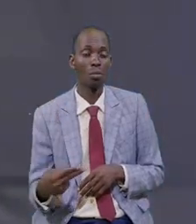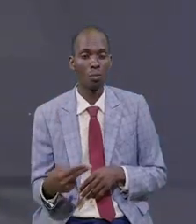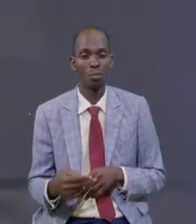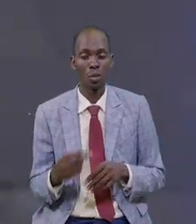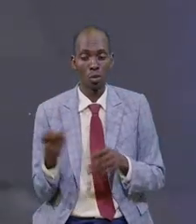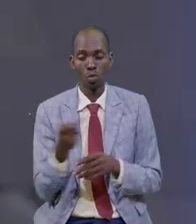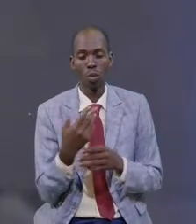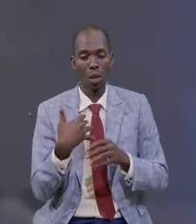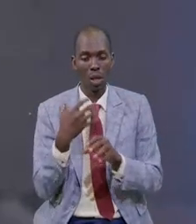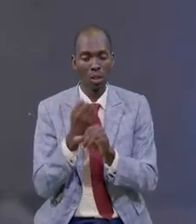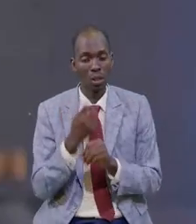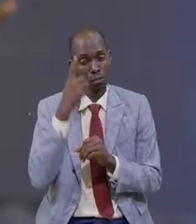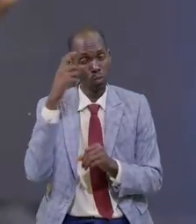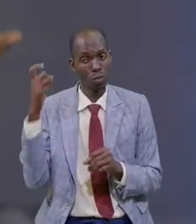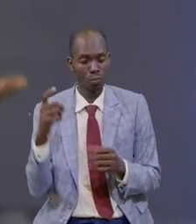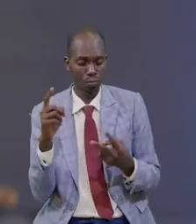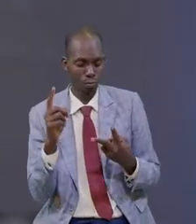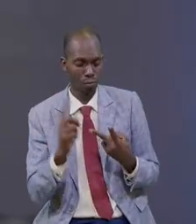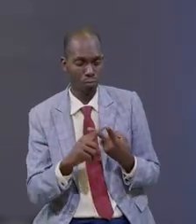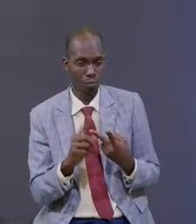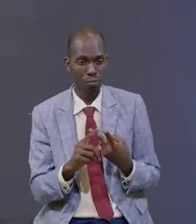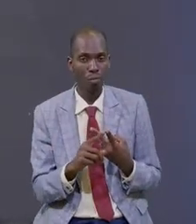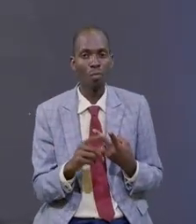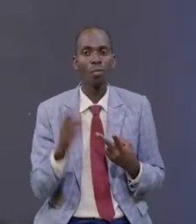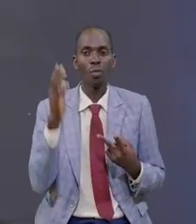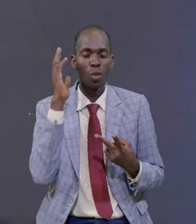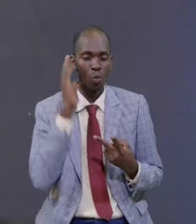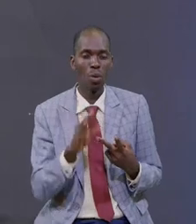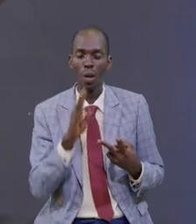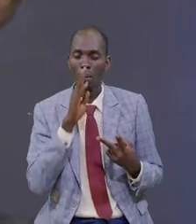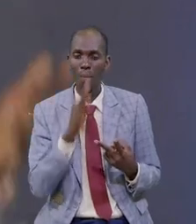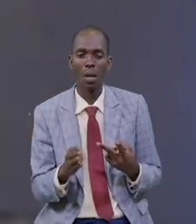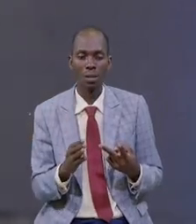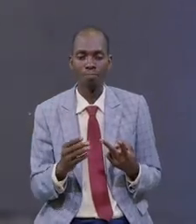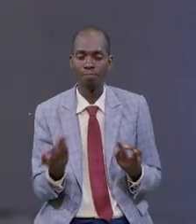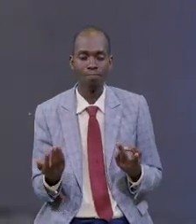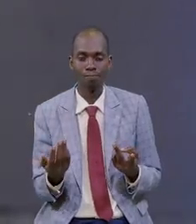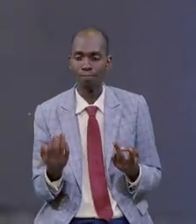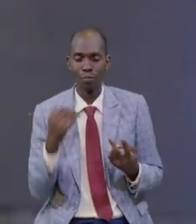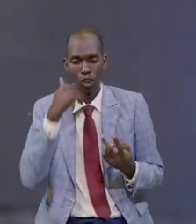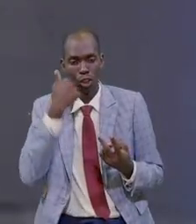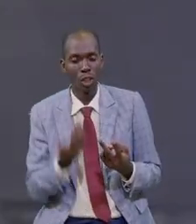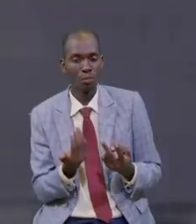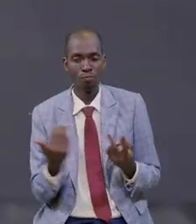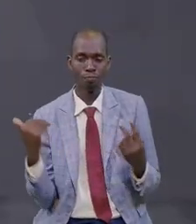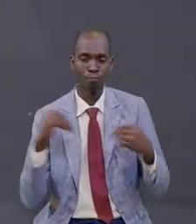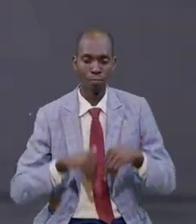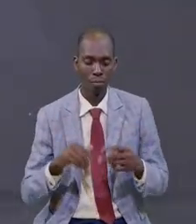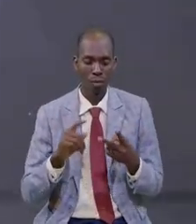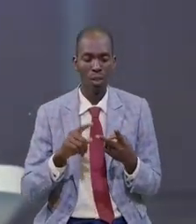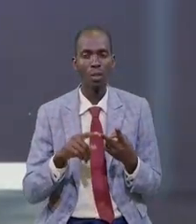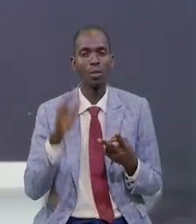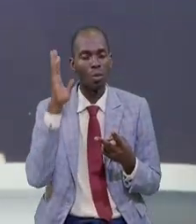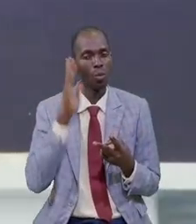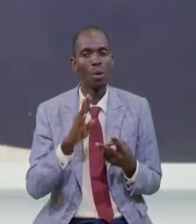l'un il y a l'un qu'on allait exécuter l'autre sera promu mais il ne connaissaient pas le sens de leur rêve